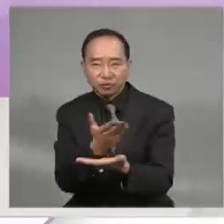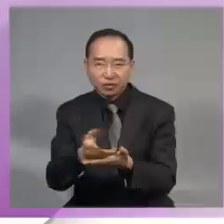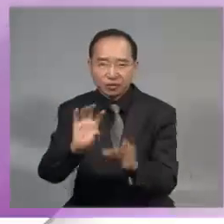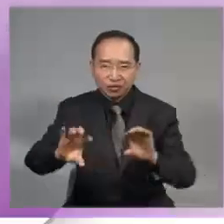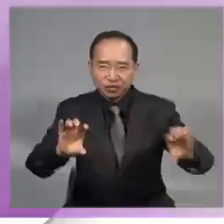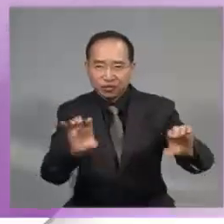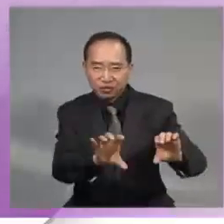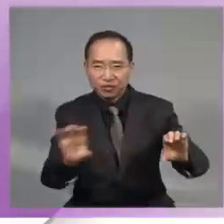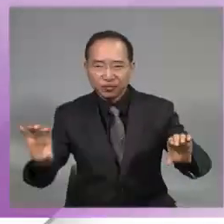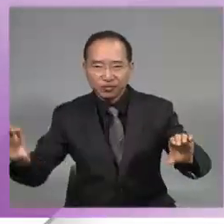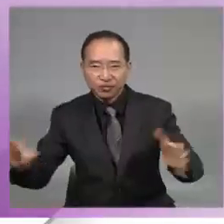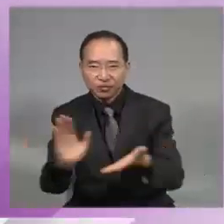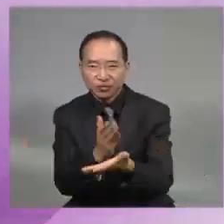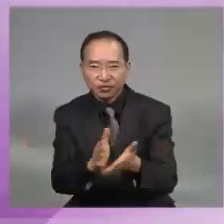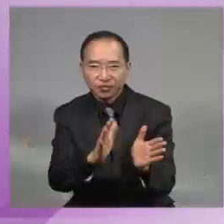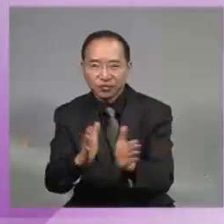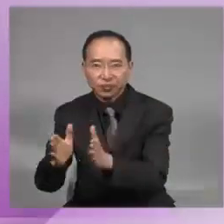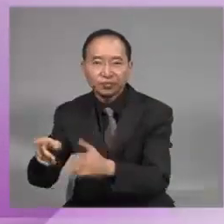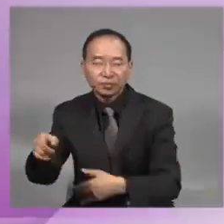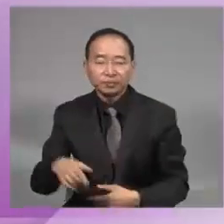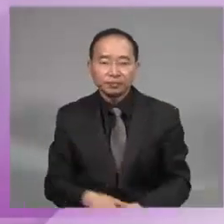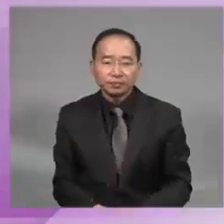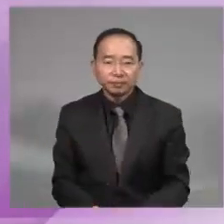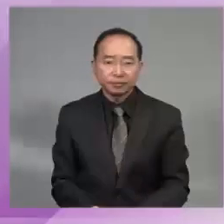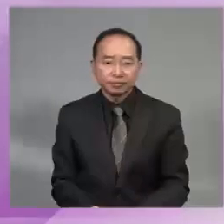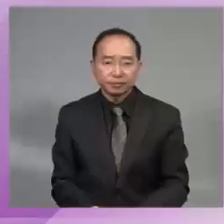이후 진행 절차를